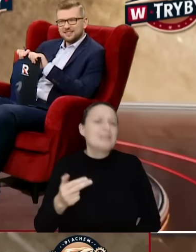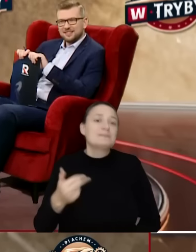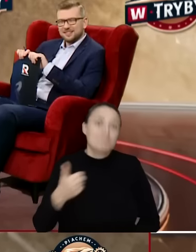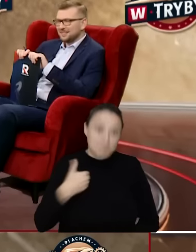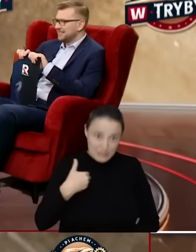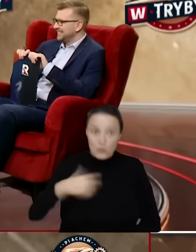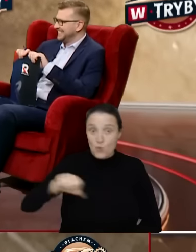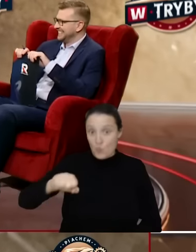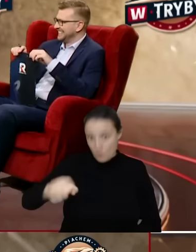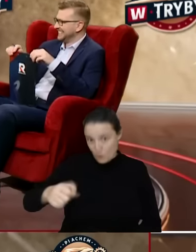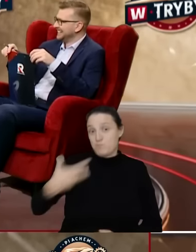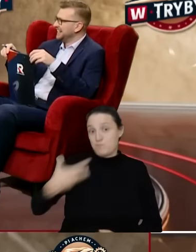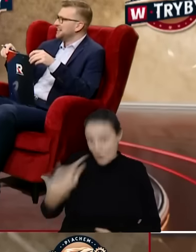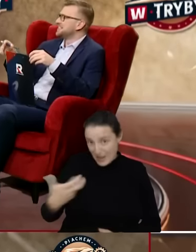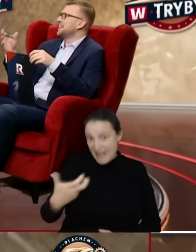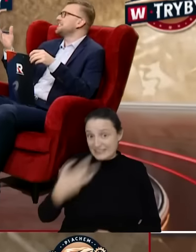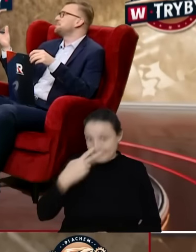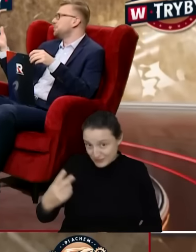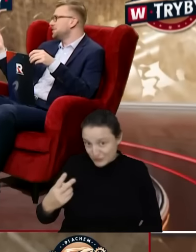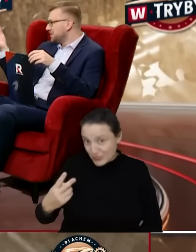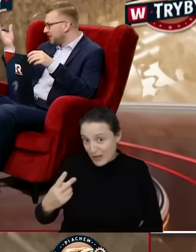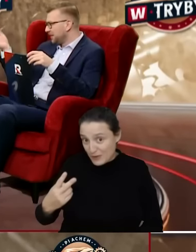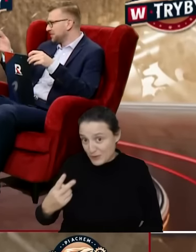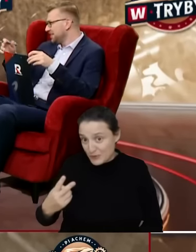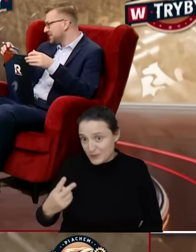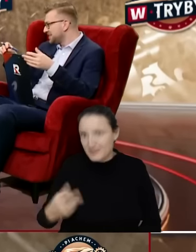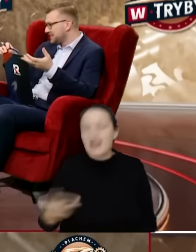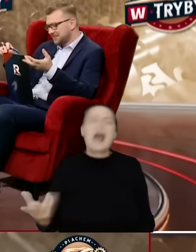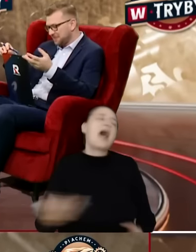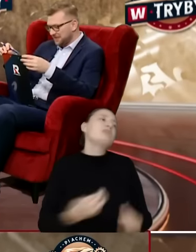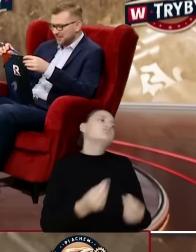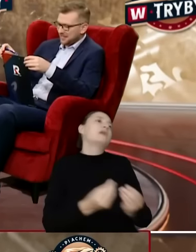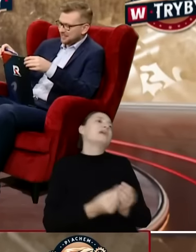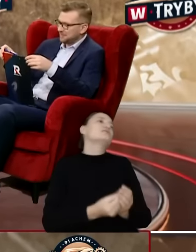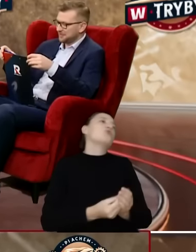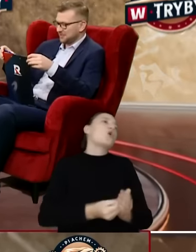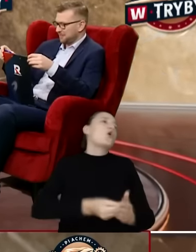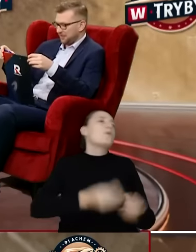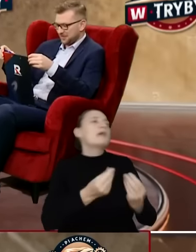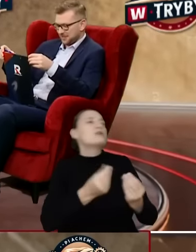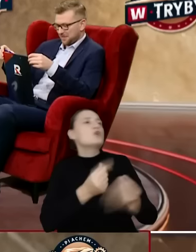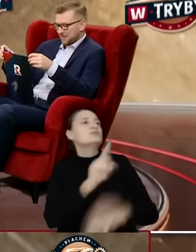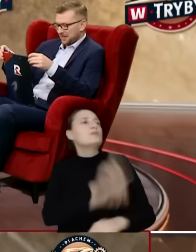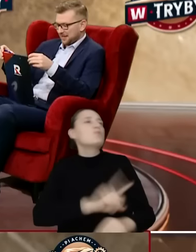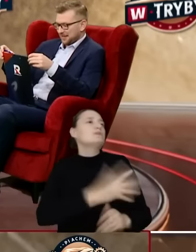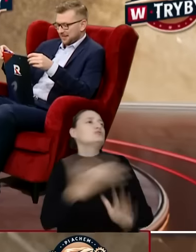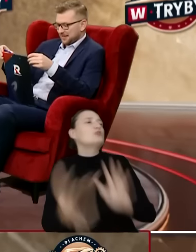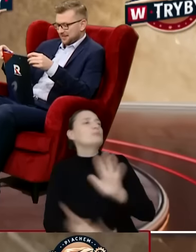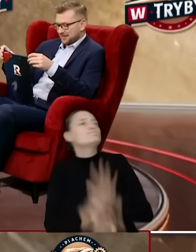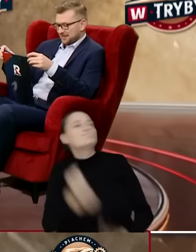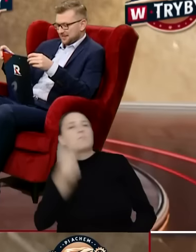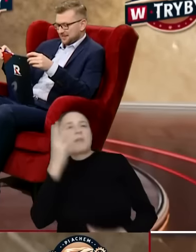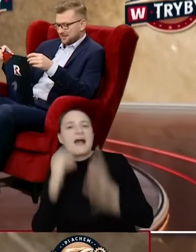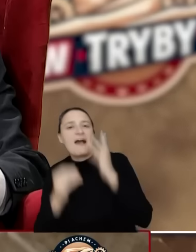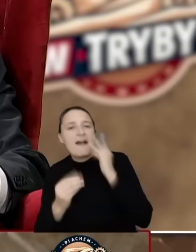się powodzi. Tak. Za hajs publiczny baluj. To jest pewnie dla nich sprawdzone powiedzenie. Ale